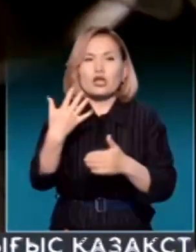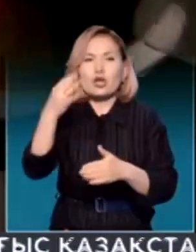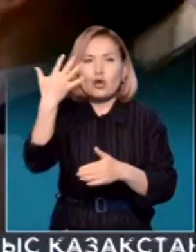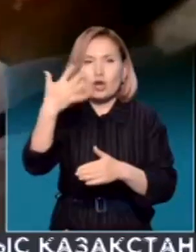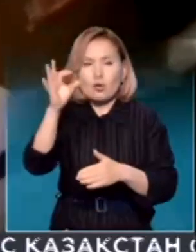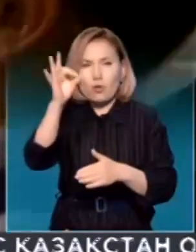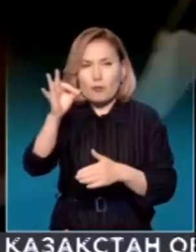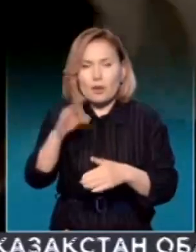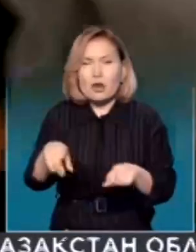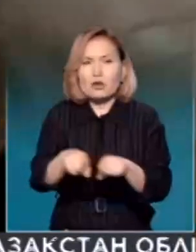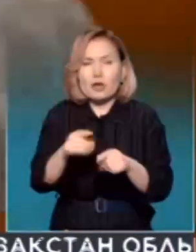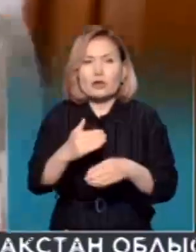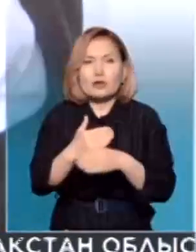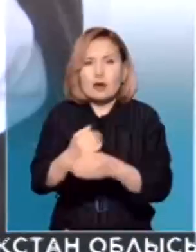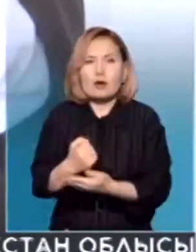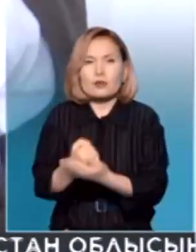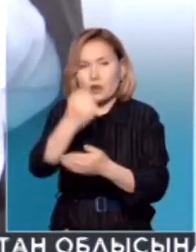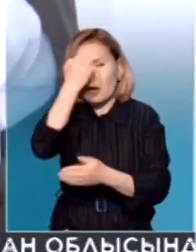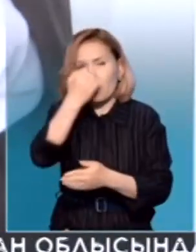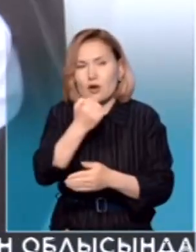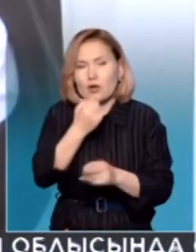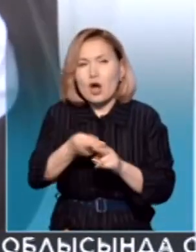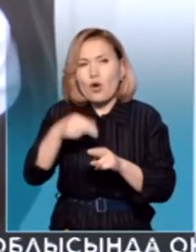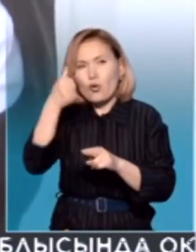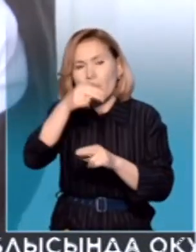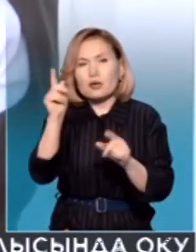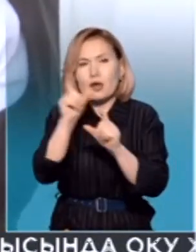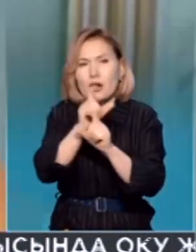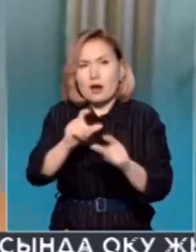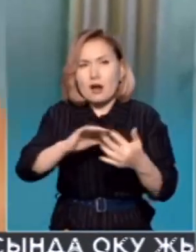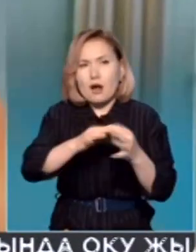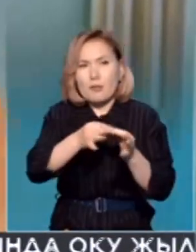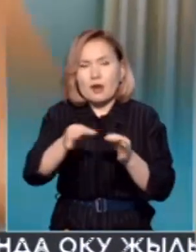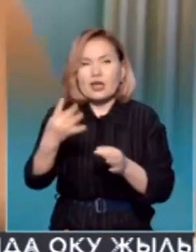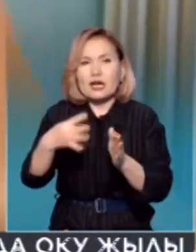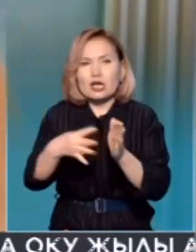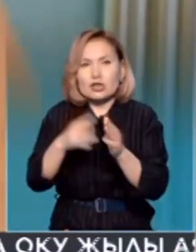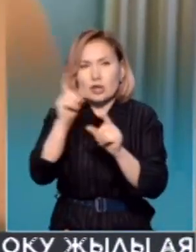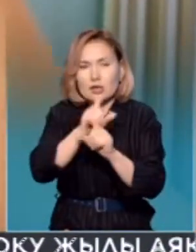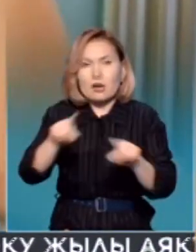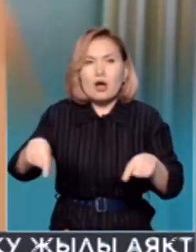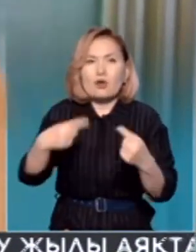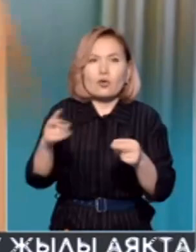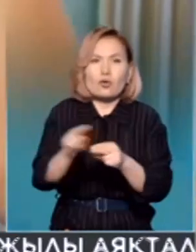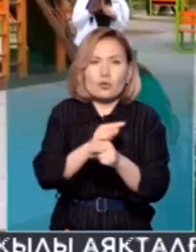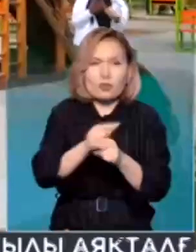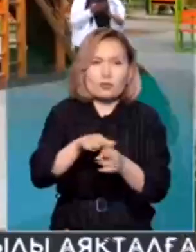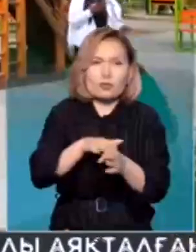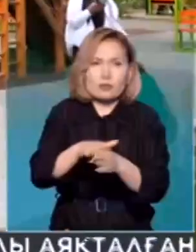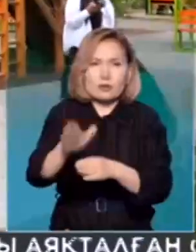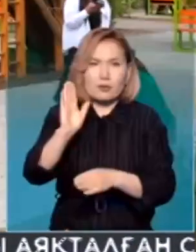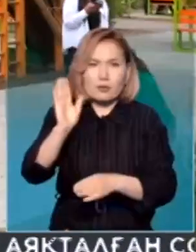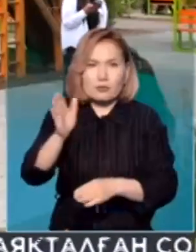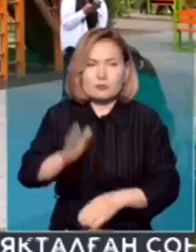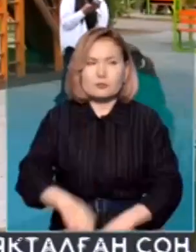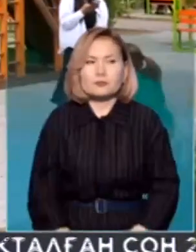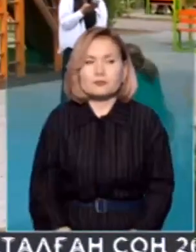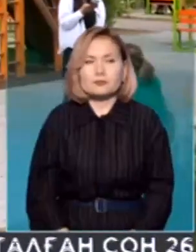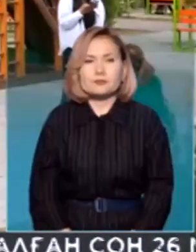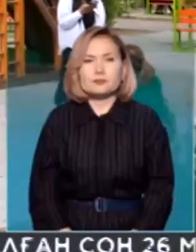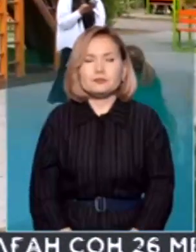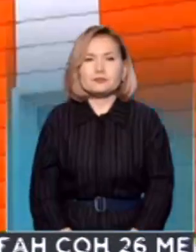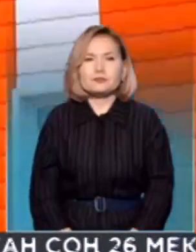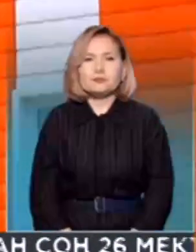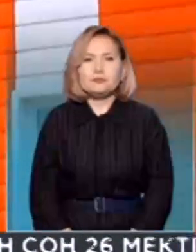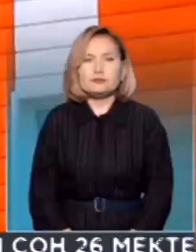жартысы. Осындай қолдаудың арқасында осы жылы елді мекендердегі 47 мектеп жаңғыртудан өтетін болады. Әділбек Серікұлы,